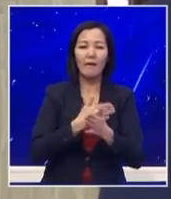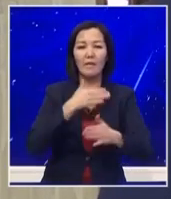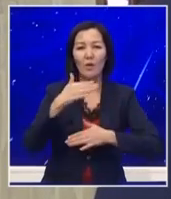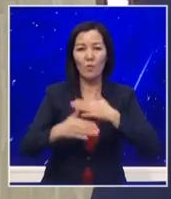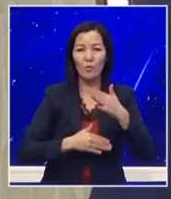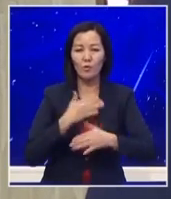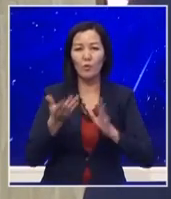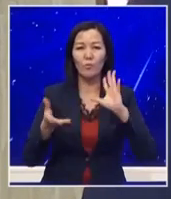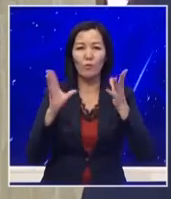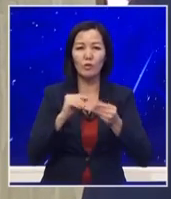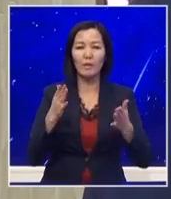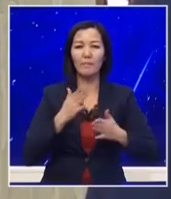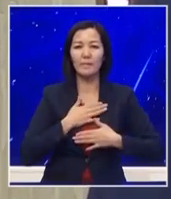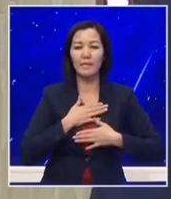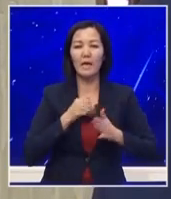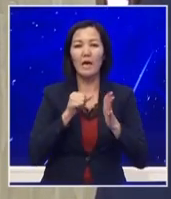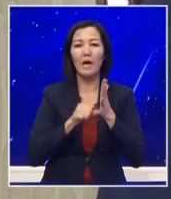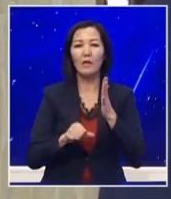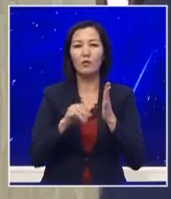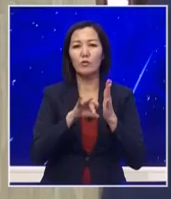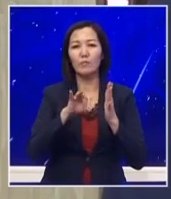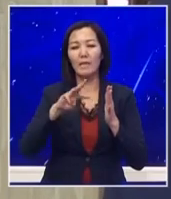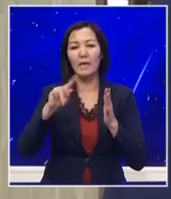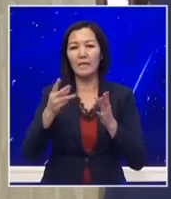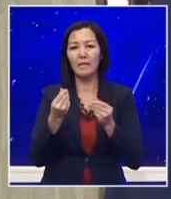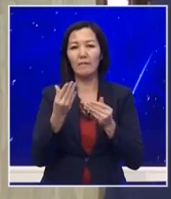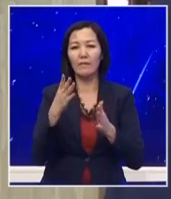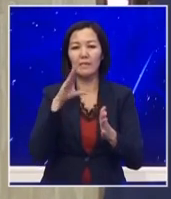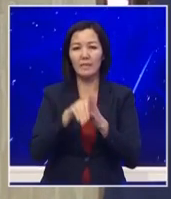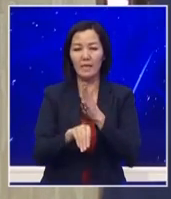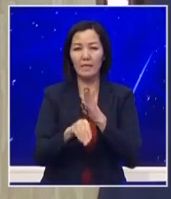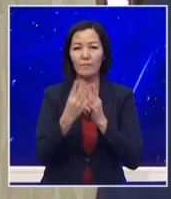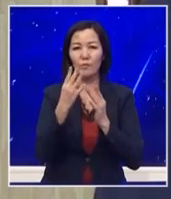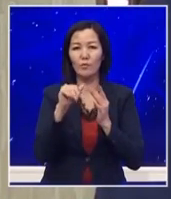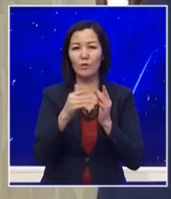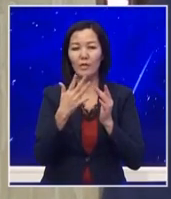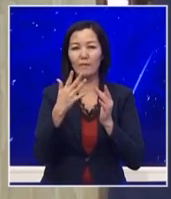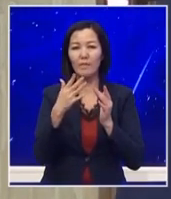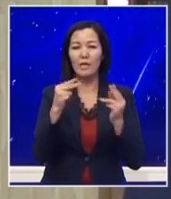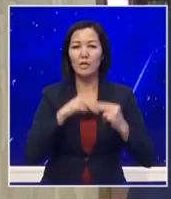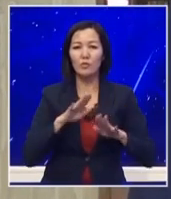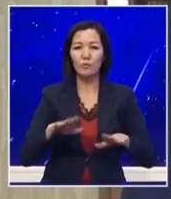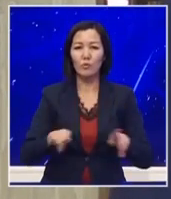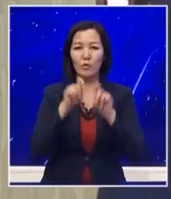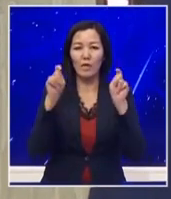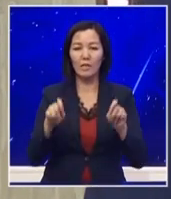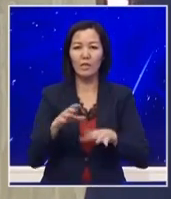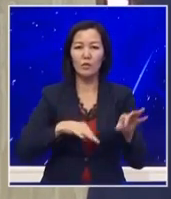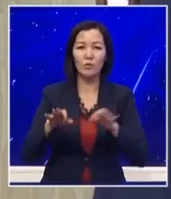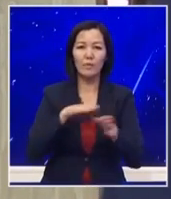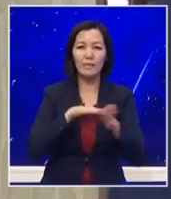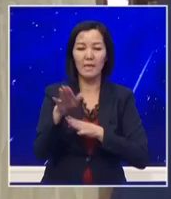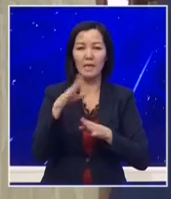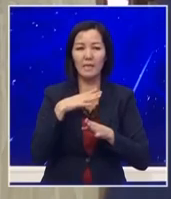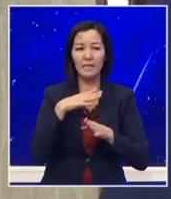өңдеу бойынша бізде 600 миллиардтан астам инвестиция салынып, 4,5 мың жаңа жұмыс орны құрылатын жобалар іске асырылатын болады.